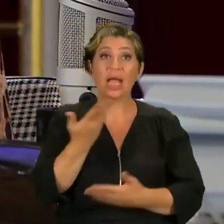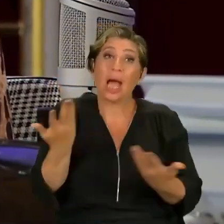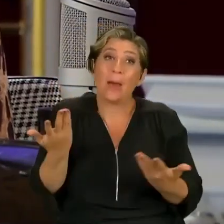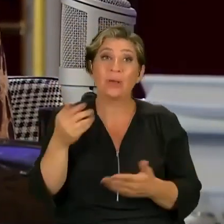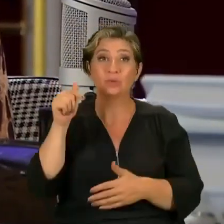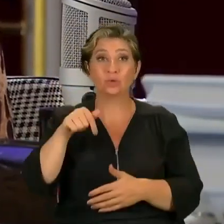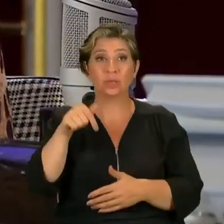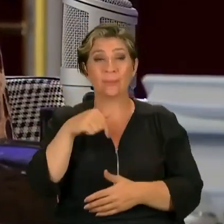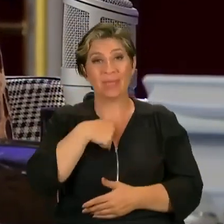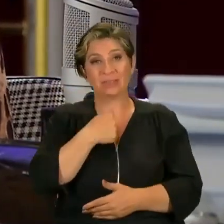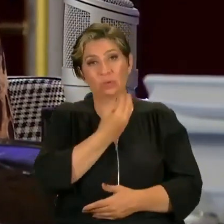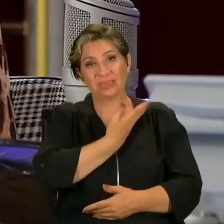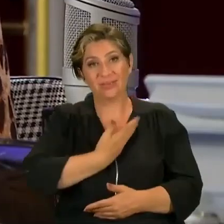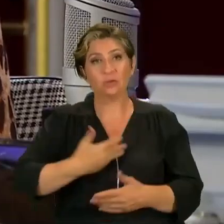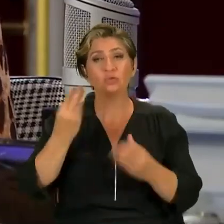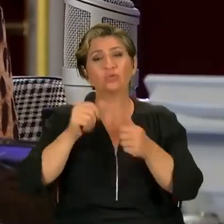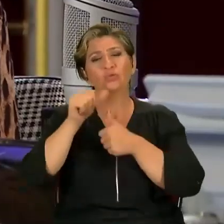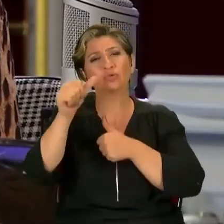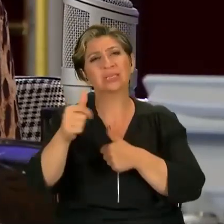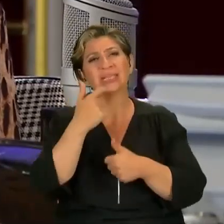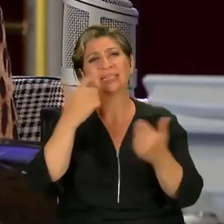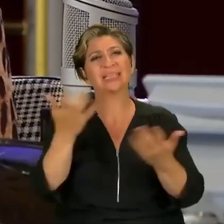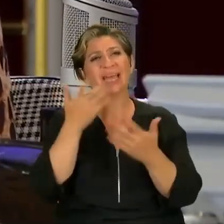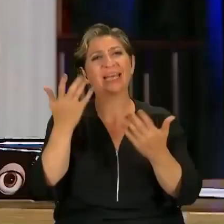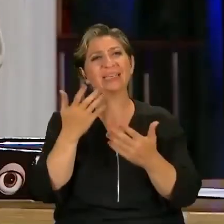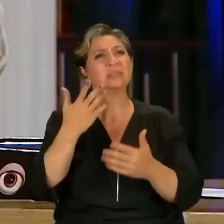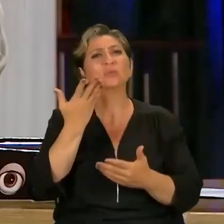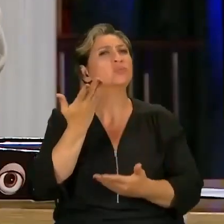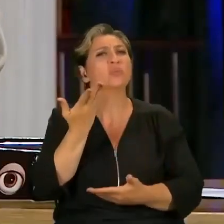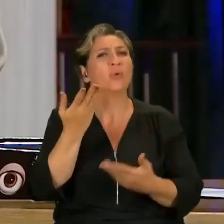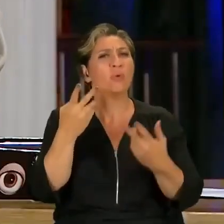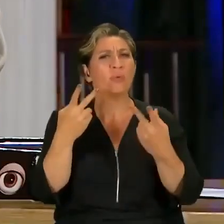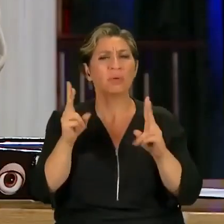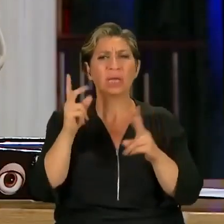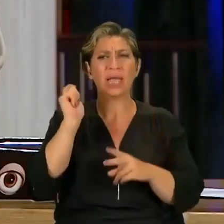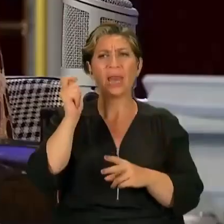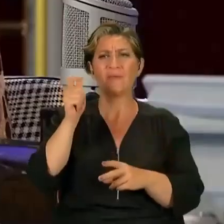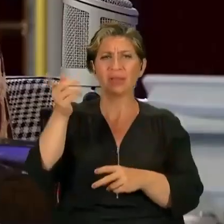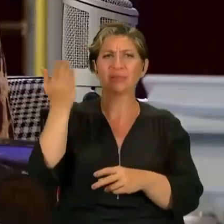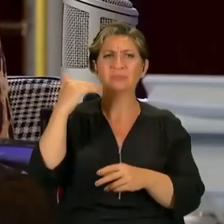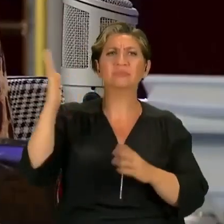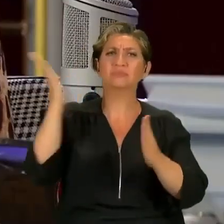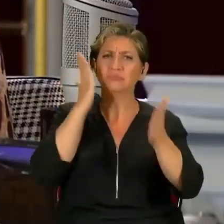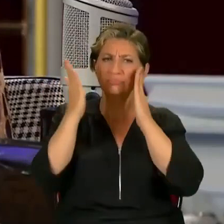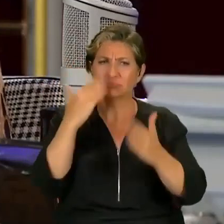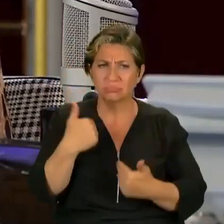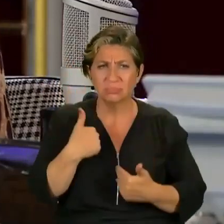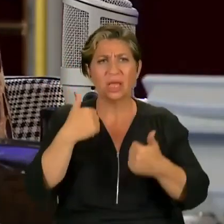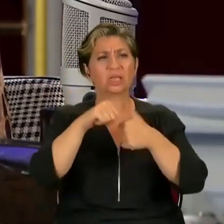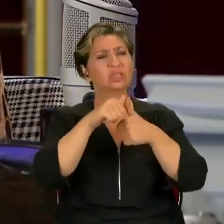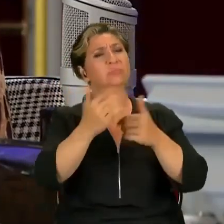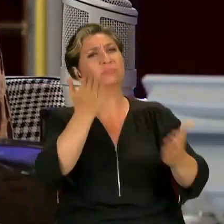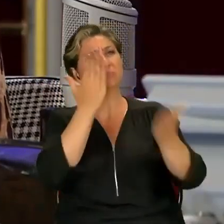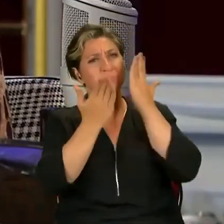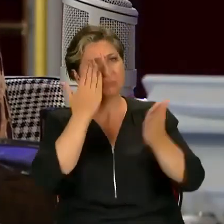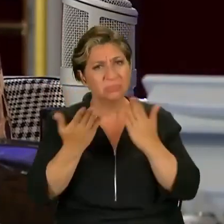şu an kendisi beni çok seviyor. Aradan uzun yıllar geçmesine rağmen. Nasıl isterseniz. Yok, ben kayınvalidemden de dayak yedim. Eşimden